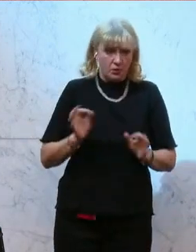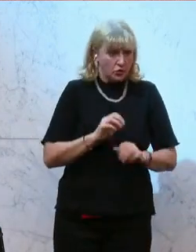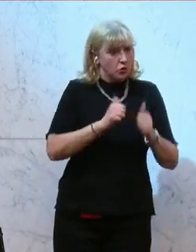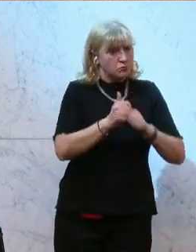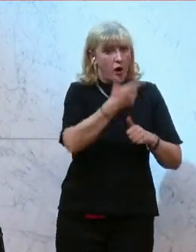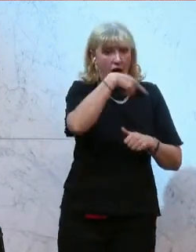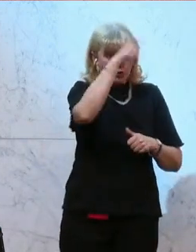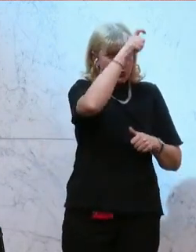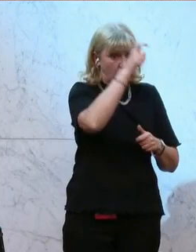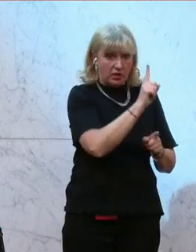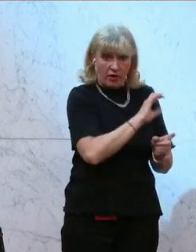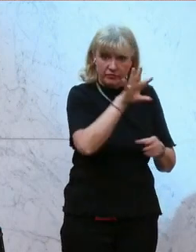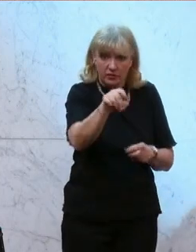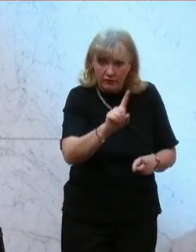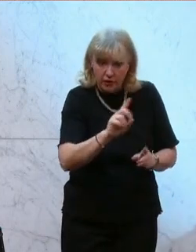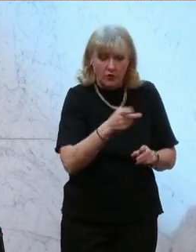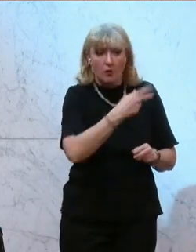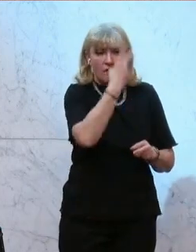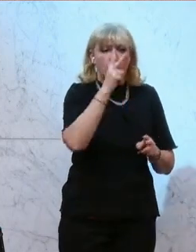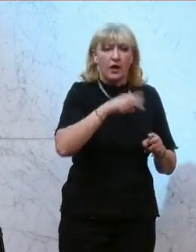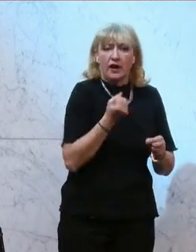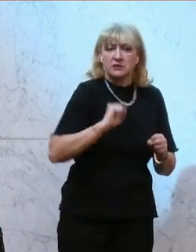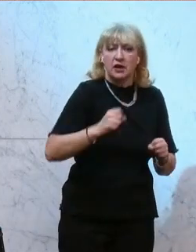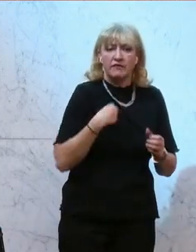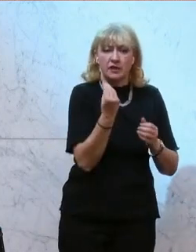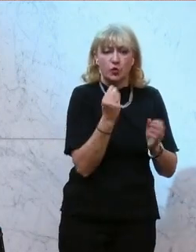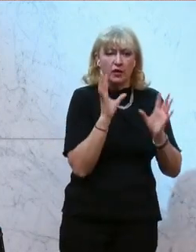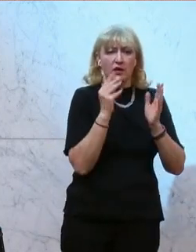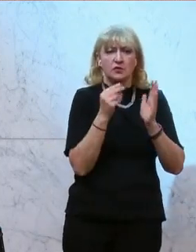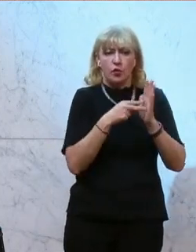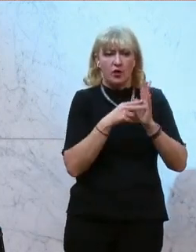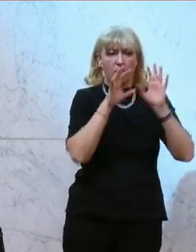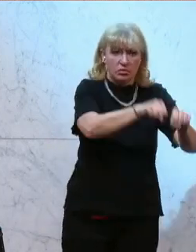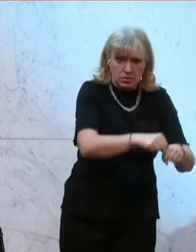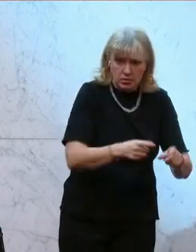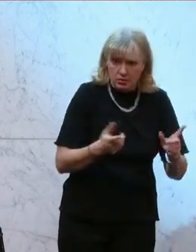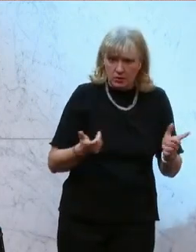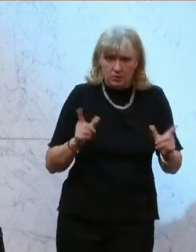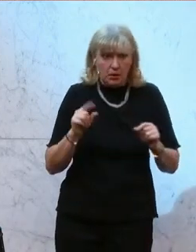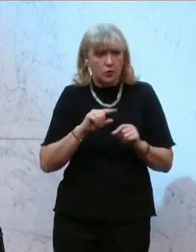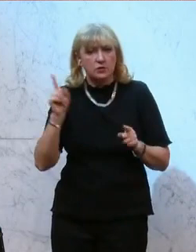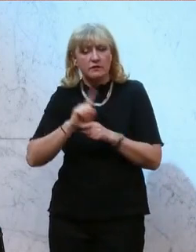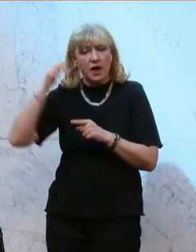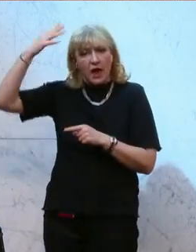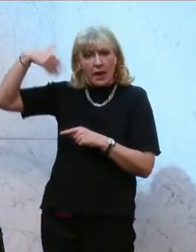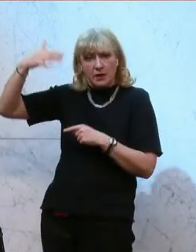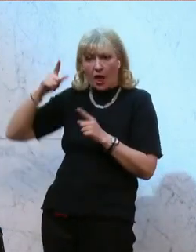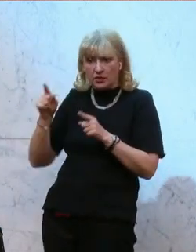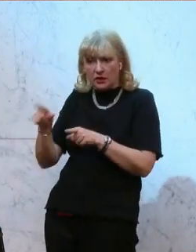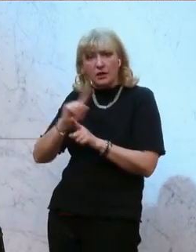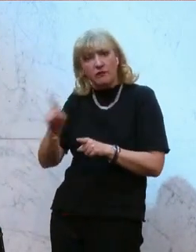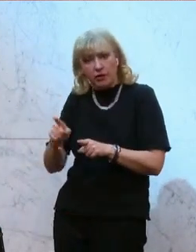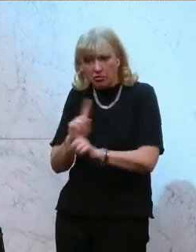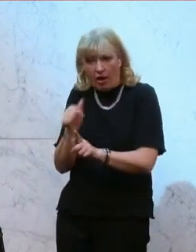mehr aus der Türkei teilnehmen, weil sie völkerrechtswidrig in Syrien eingefallen sind? Dürfen in Zukunft keine Sportler mehr aus den Emiraten teilnehmen, weil sie Frauenrechte